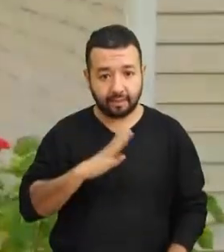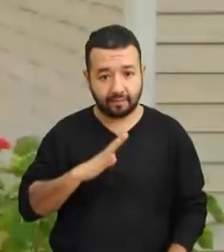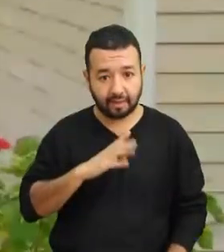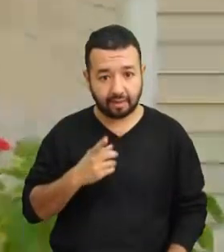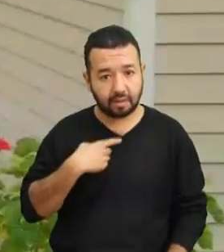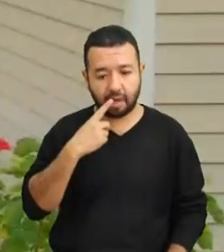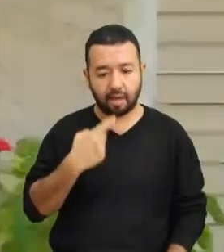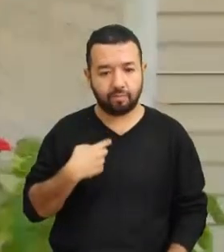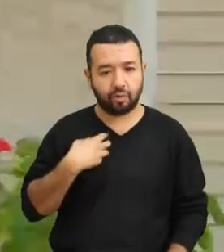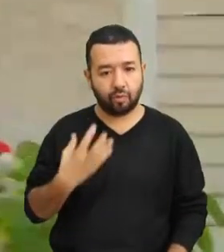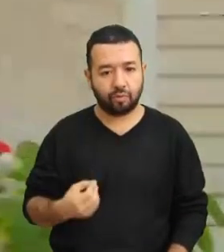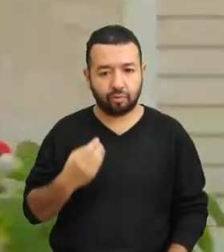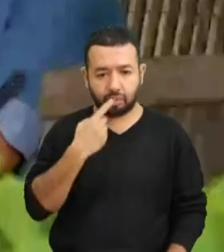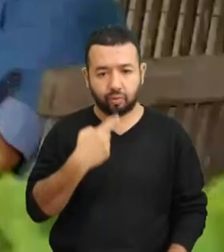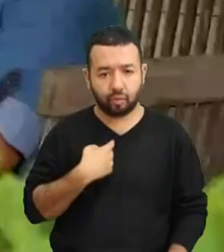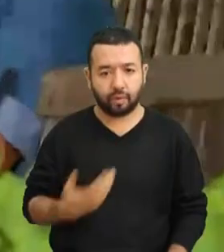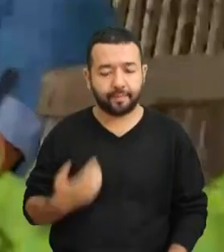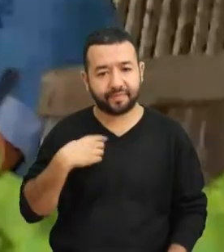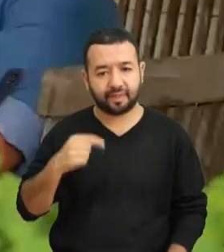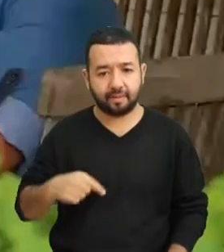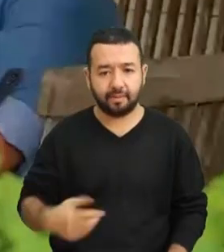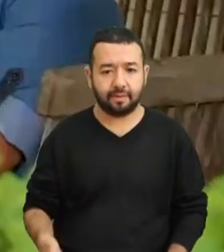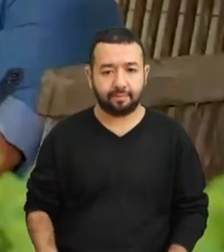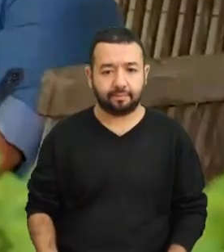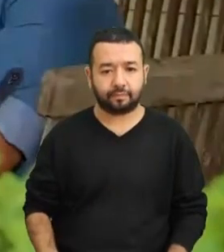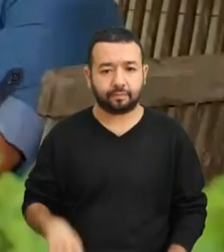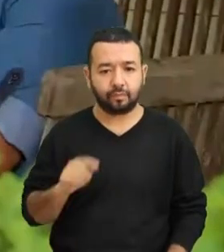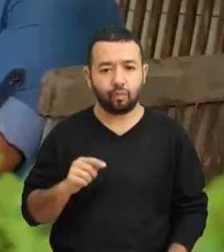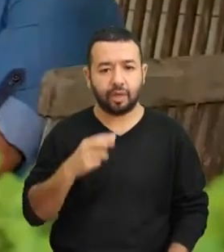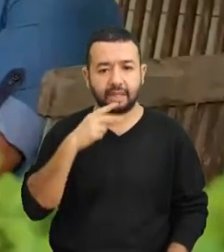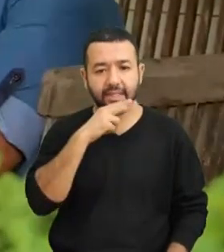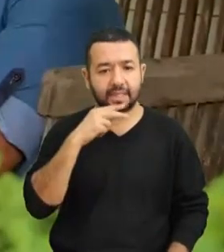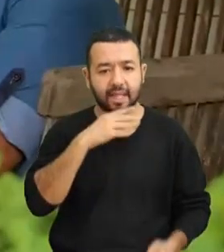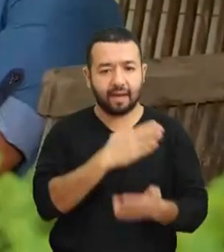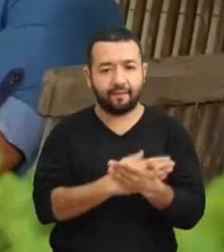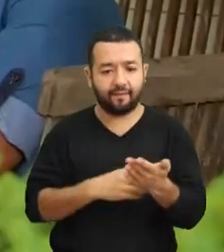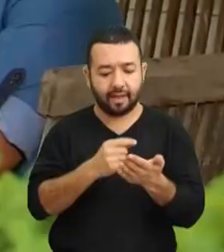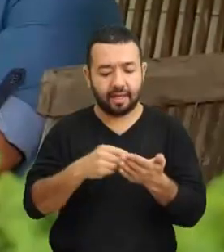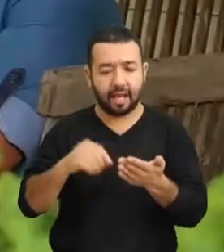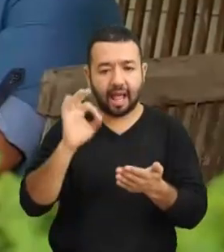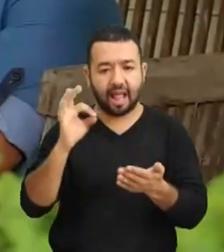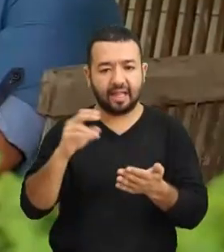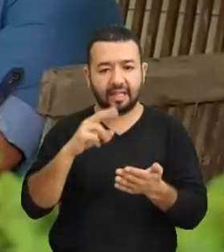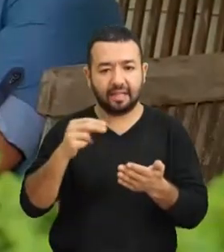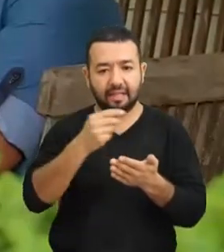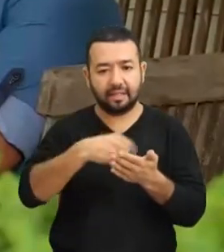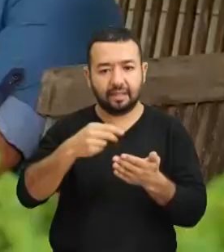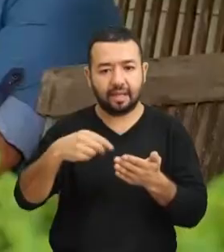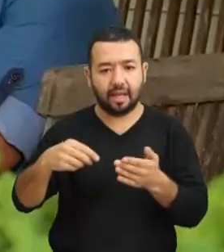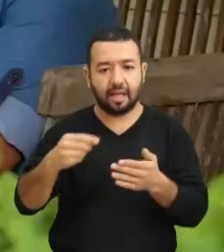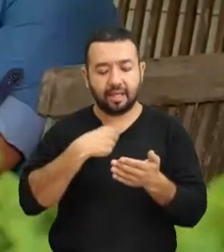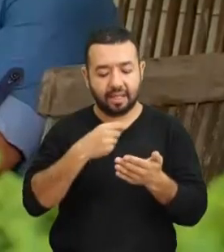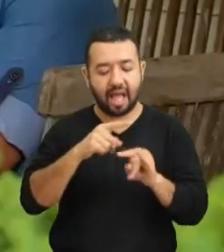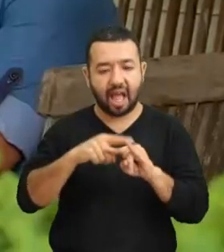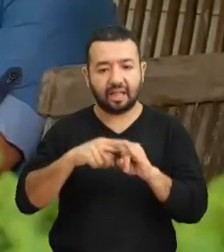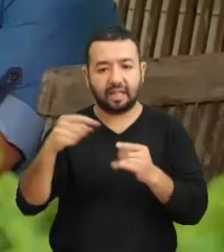Emrinize amadeyim Zarp'cığım. Söyle ya. Ya şimdi bu zarfların üzerine altın varakla bir hattata